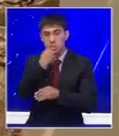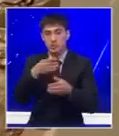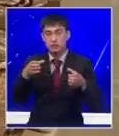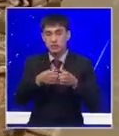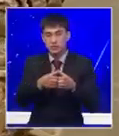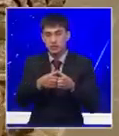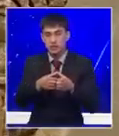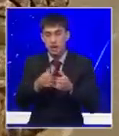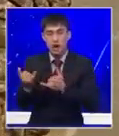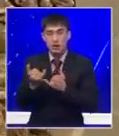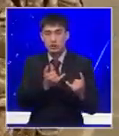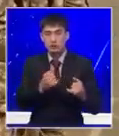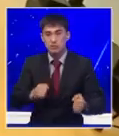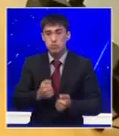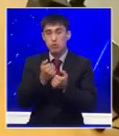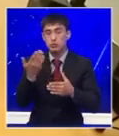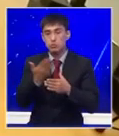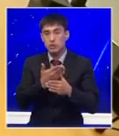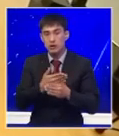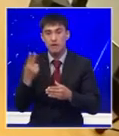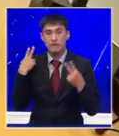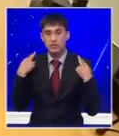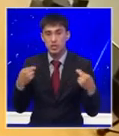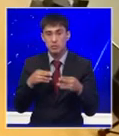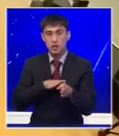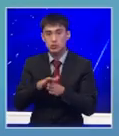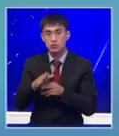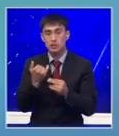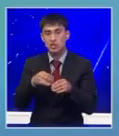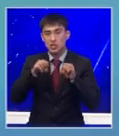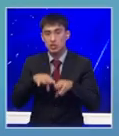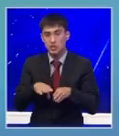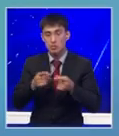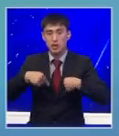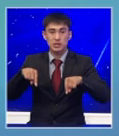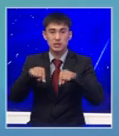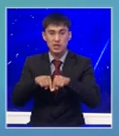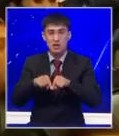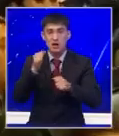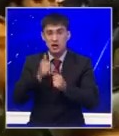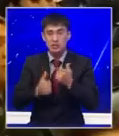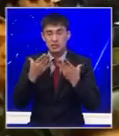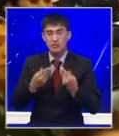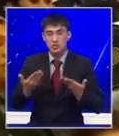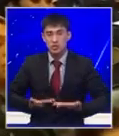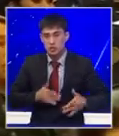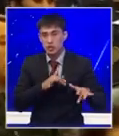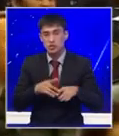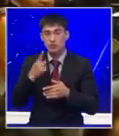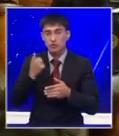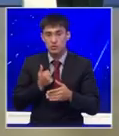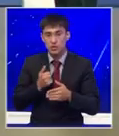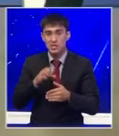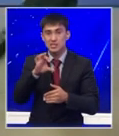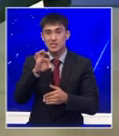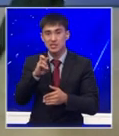состава. Оказывают всестороннюю помощь офицерам, реализуя их решения по организации повседневной жизнедеятельности войск.